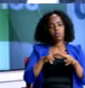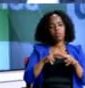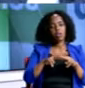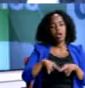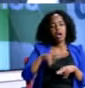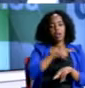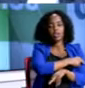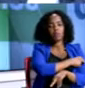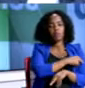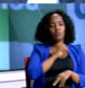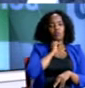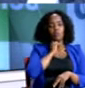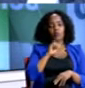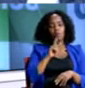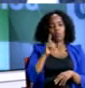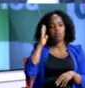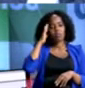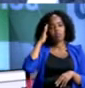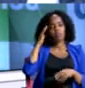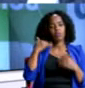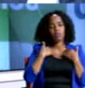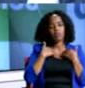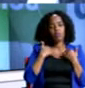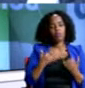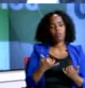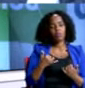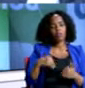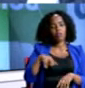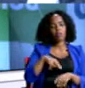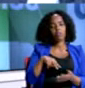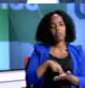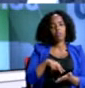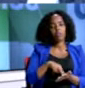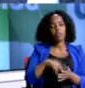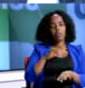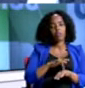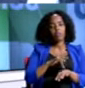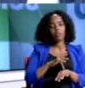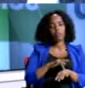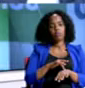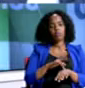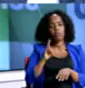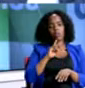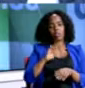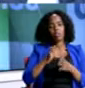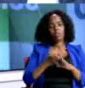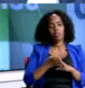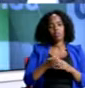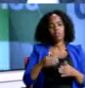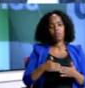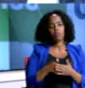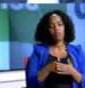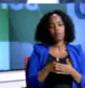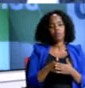oromiyatitti malu bachi sudaf itidema tinjirtan isa kanasme kasnetin ergamallato isati fi malakata is itrufna